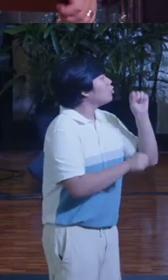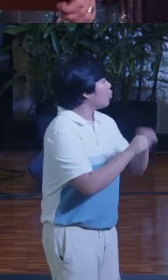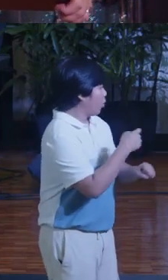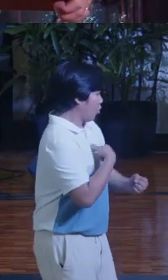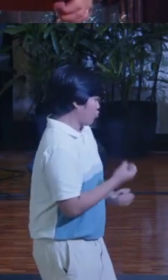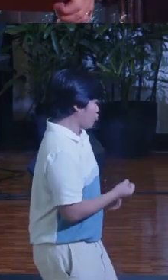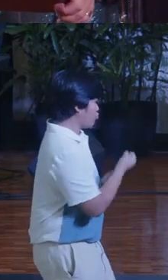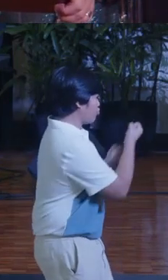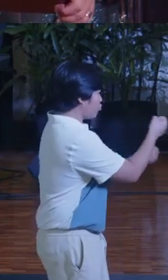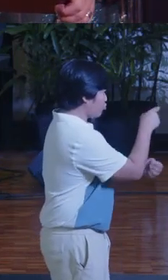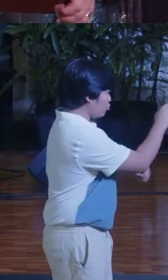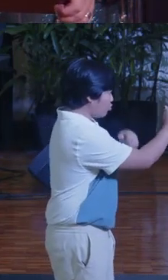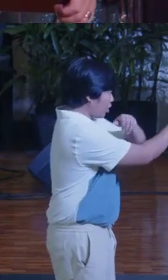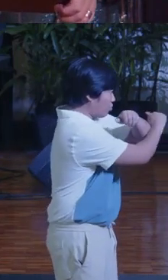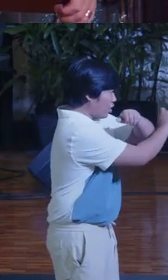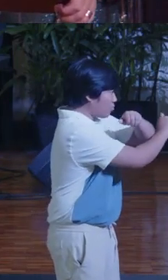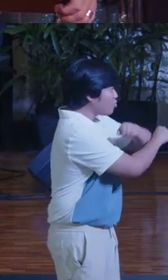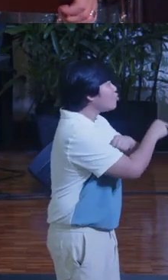servant.